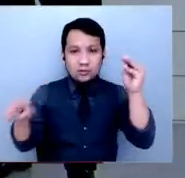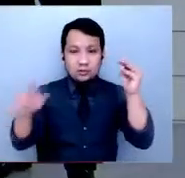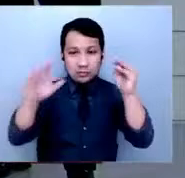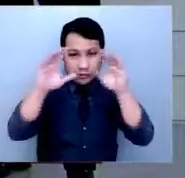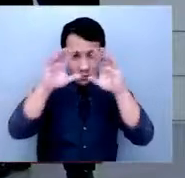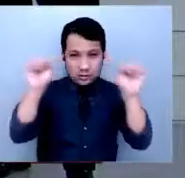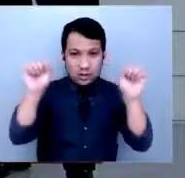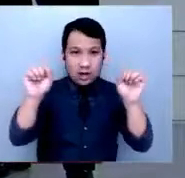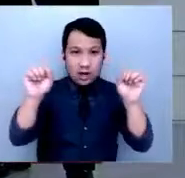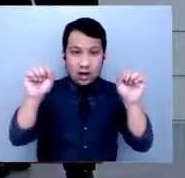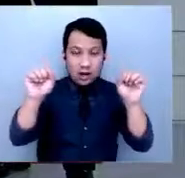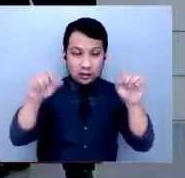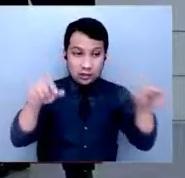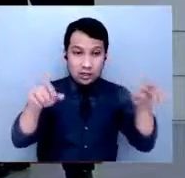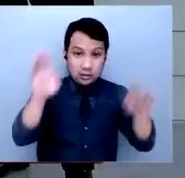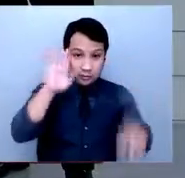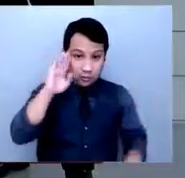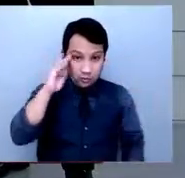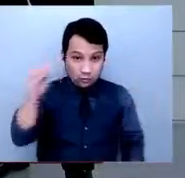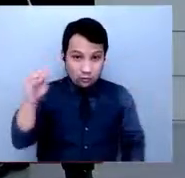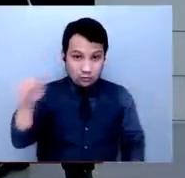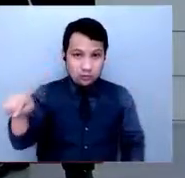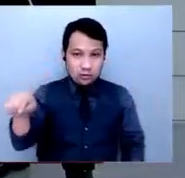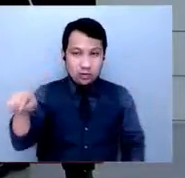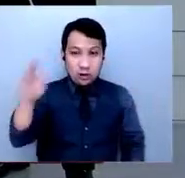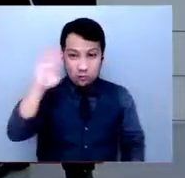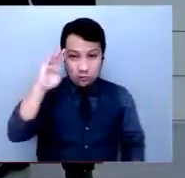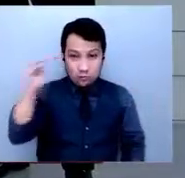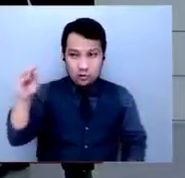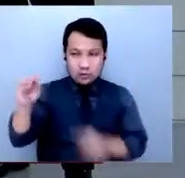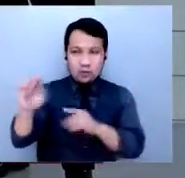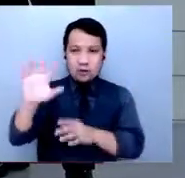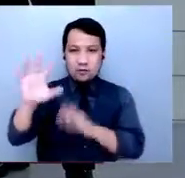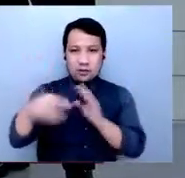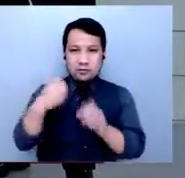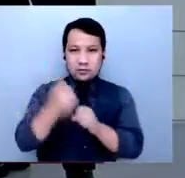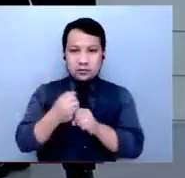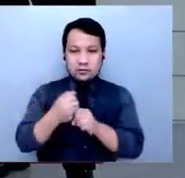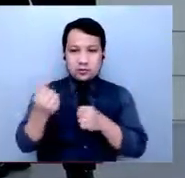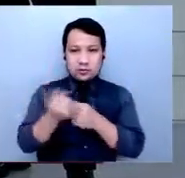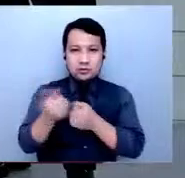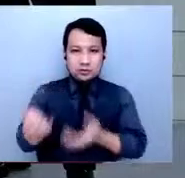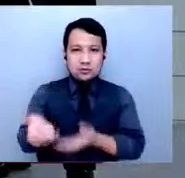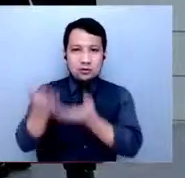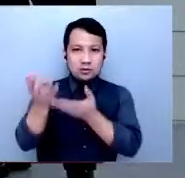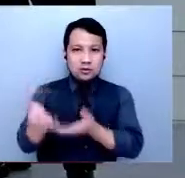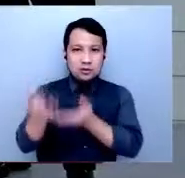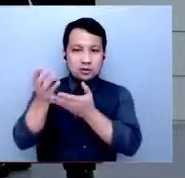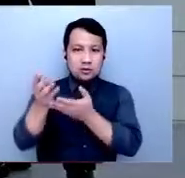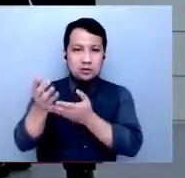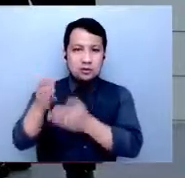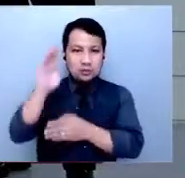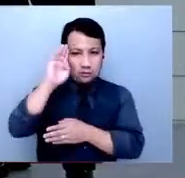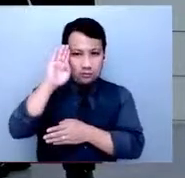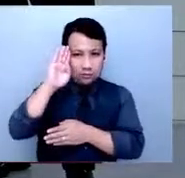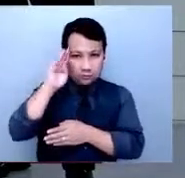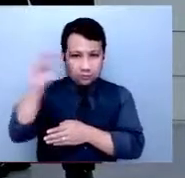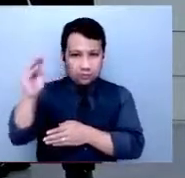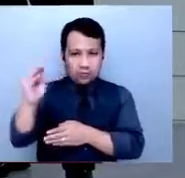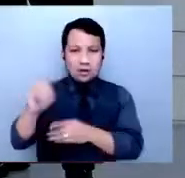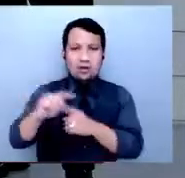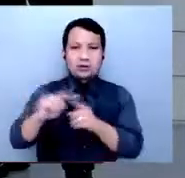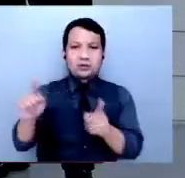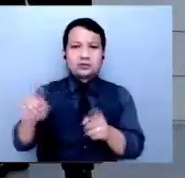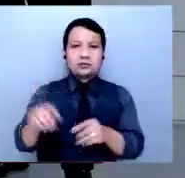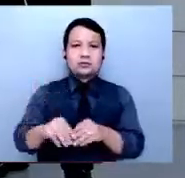Bongbong Marcos. Sa nakaraang limang taon, sunod-sunod yung papuri ng Pangulo kay Marcos. Pero imbes